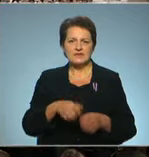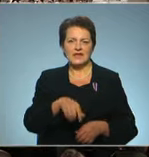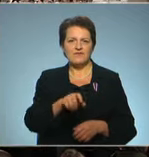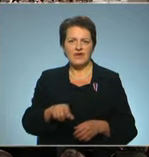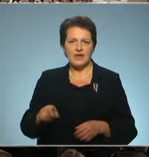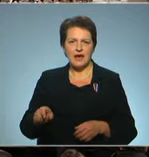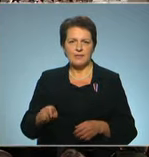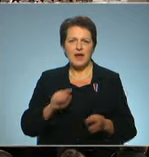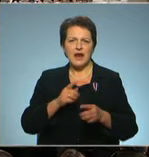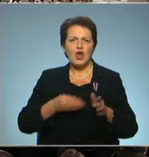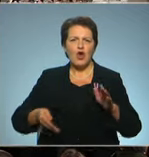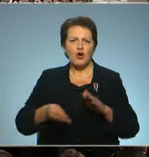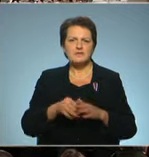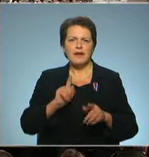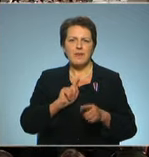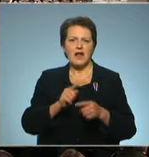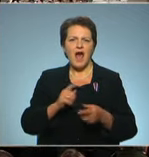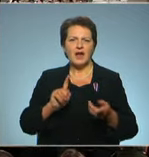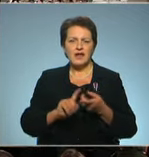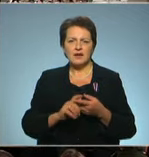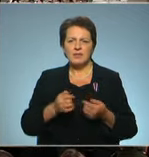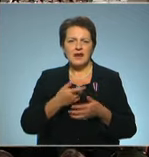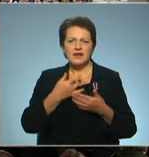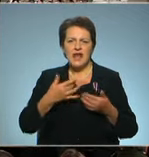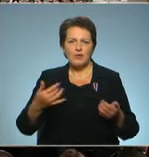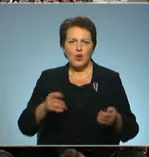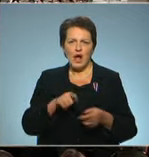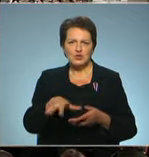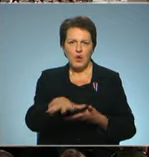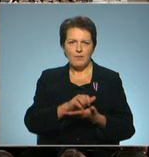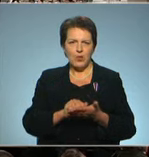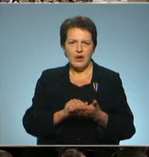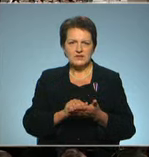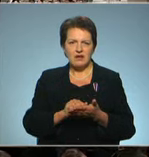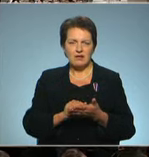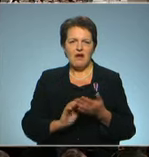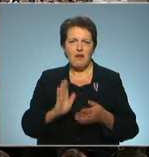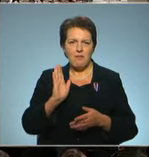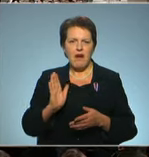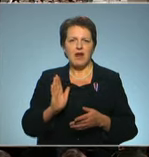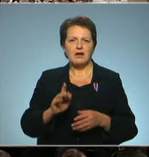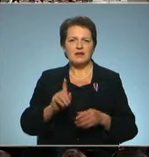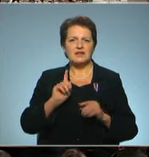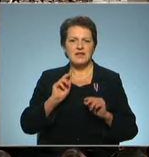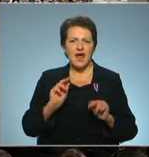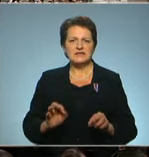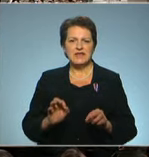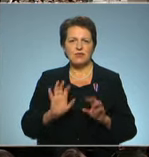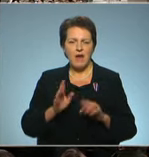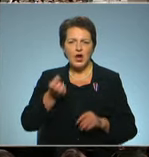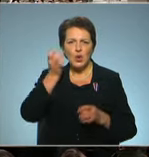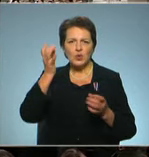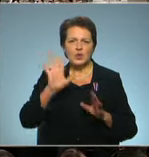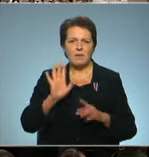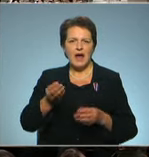Pret korupciju, pret atkarībām, pret jebko, kas to posta, par taisnību, par kultūru un ideāliem,